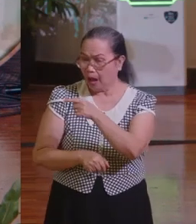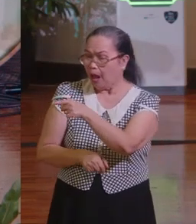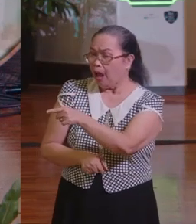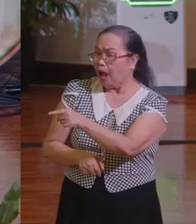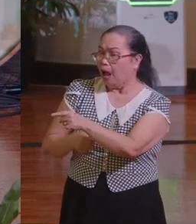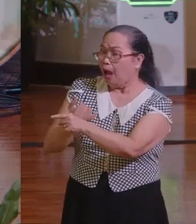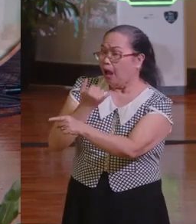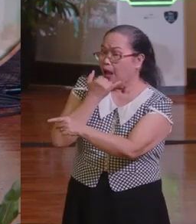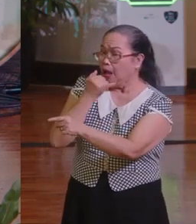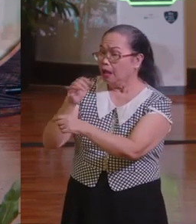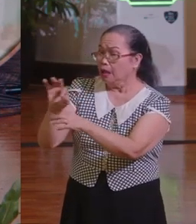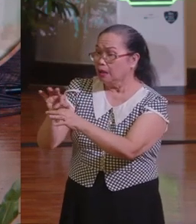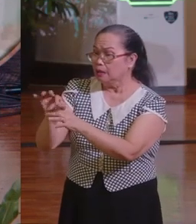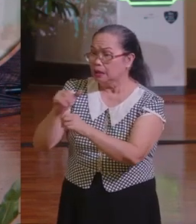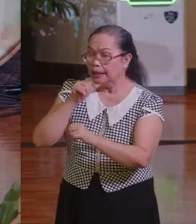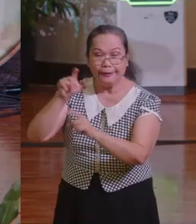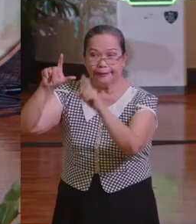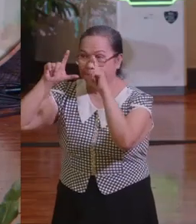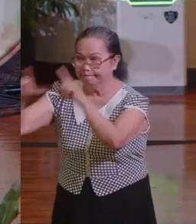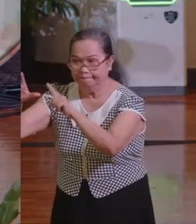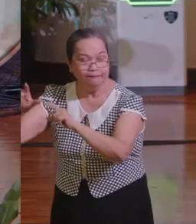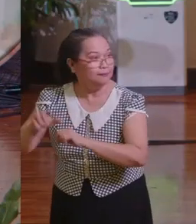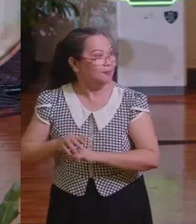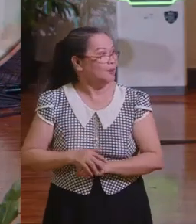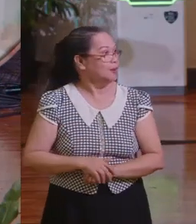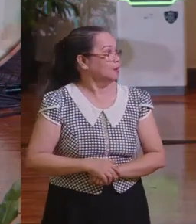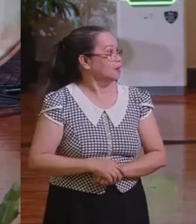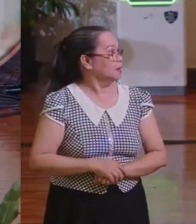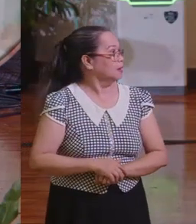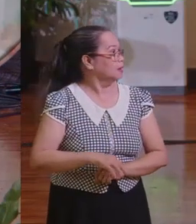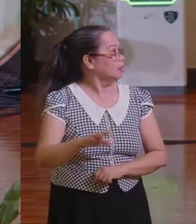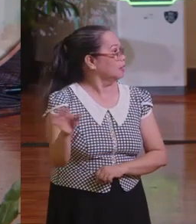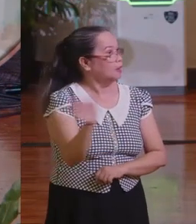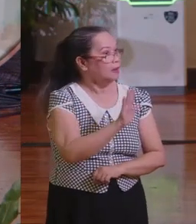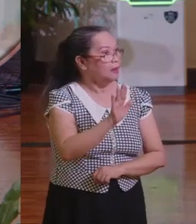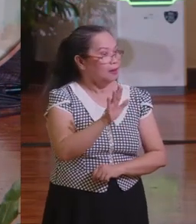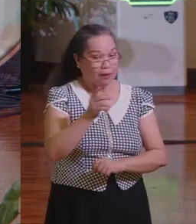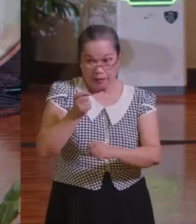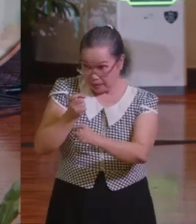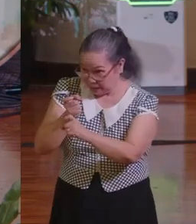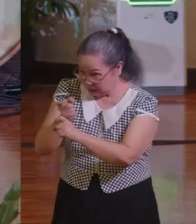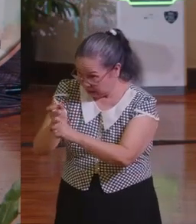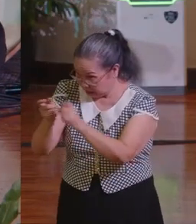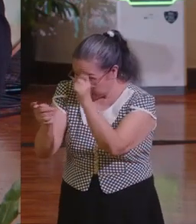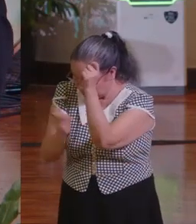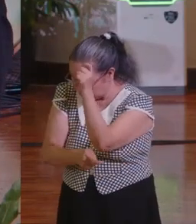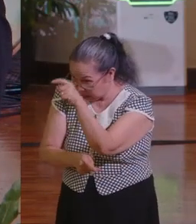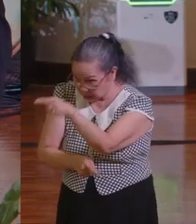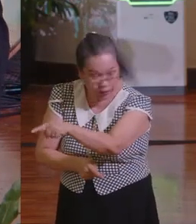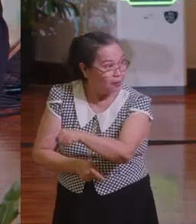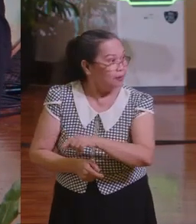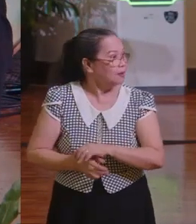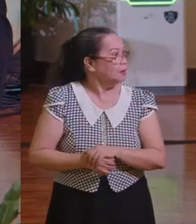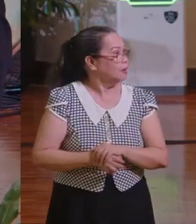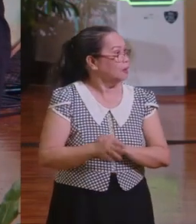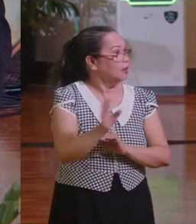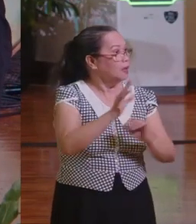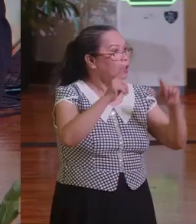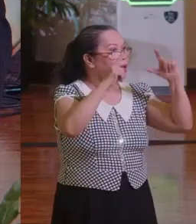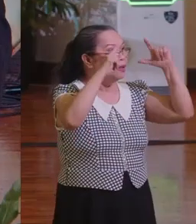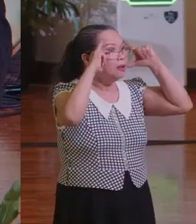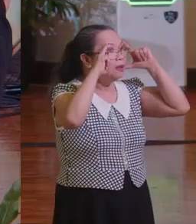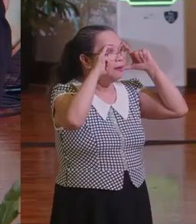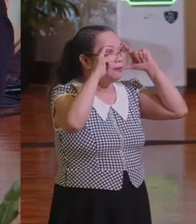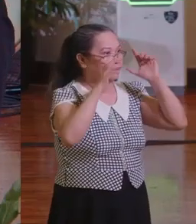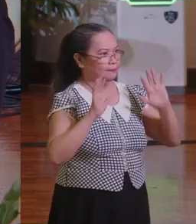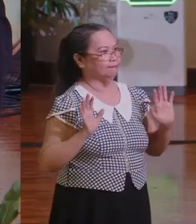ay hindi upang pahiyain, hindi upang parusahan, hindi upang ihiya,